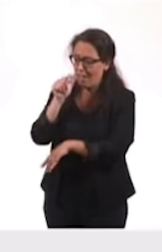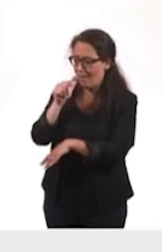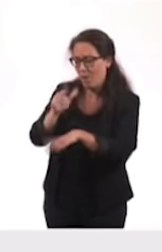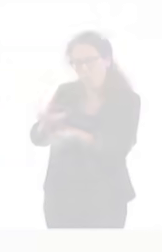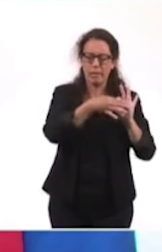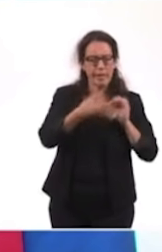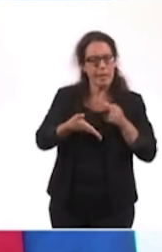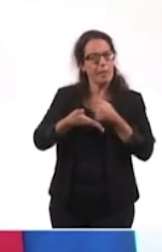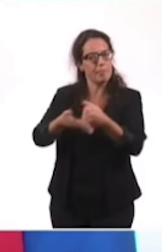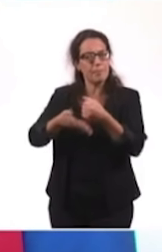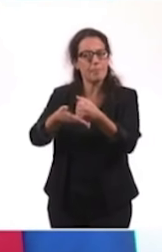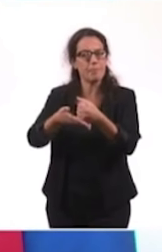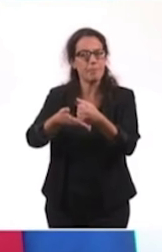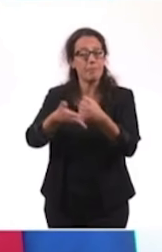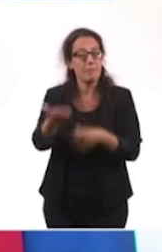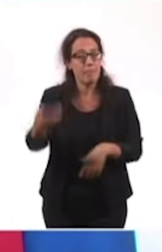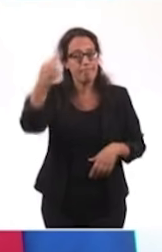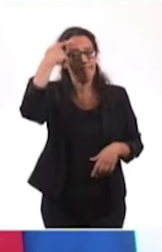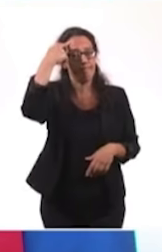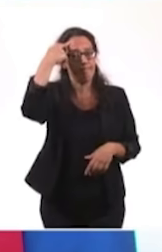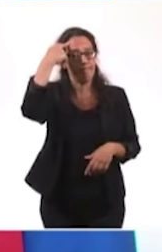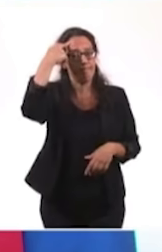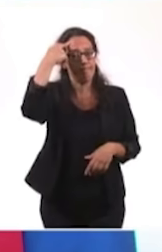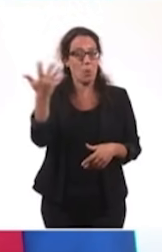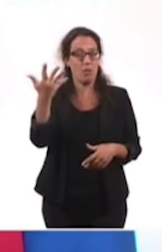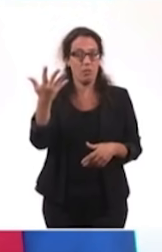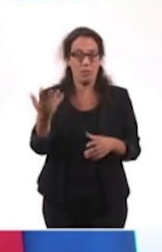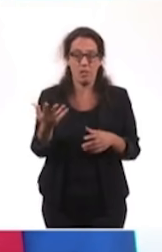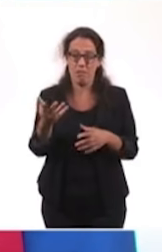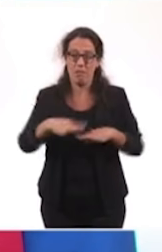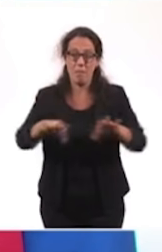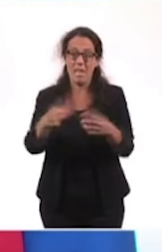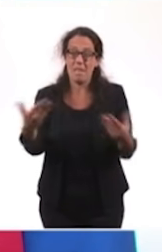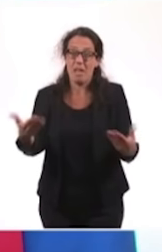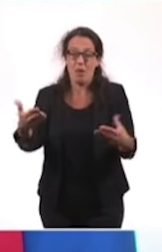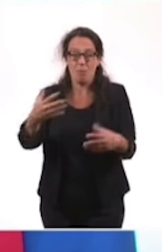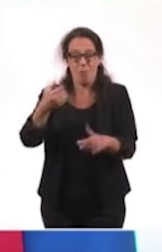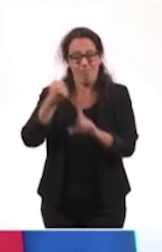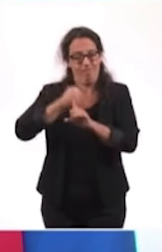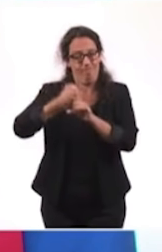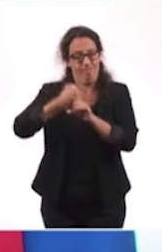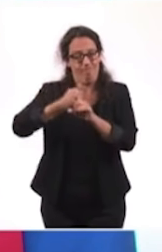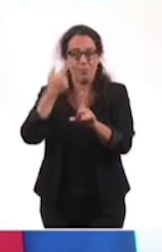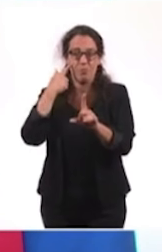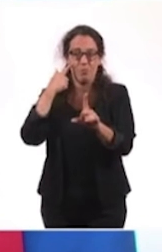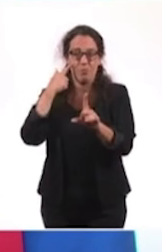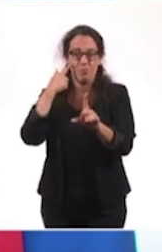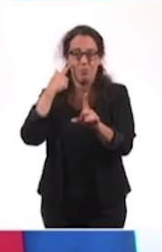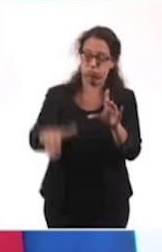protéger. S'ouvre aujourd'hui un nouveau front et que le pays va devoir se battre contre l'impact d'une récession